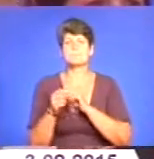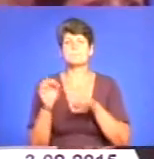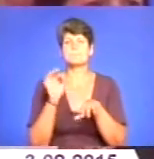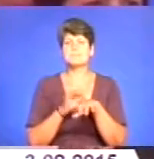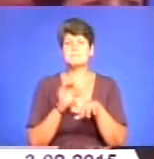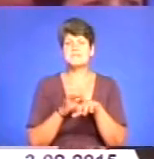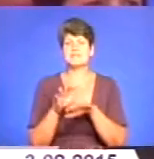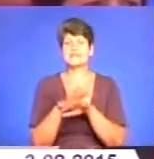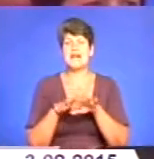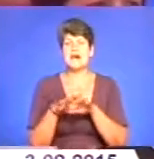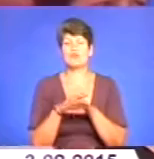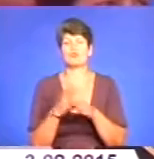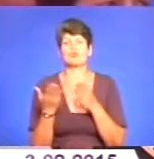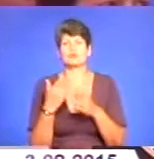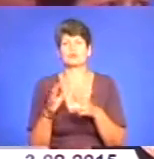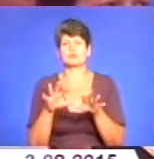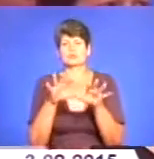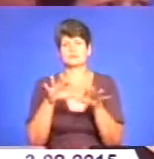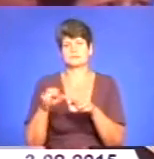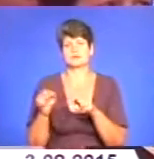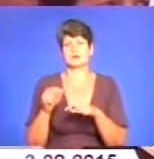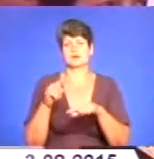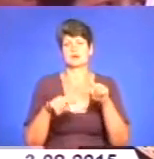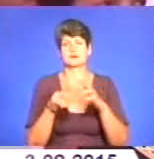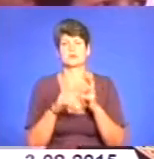якого позбавляють його рідної землі?